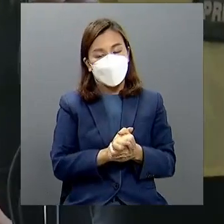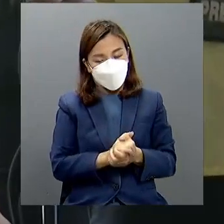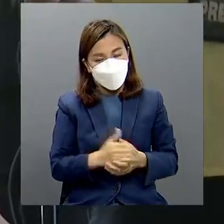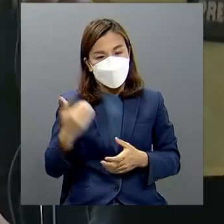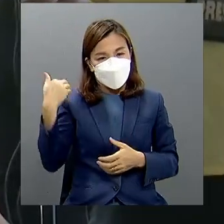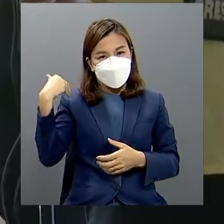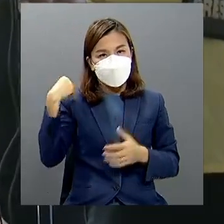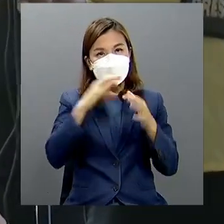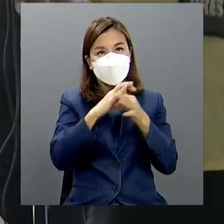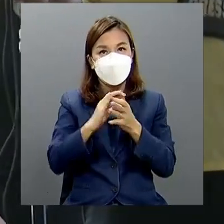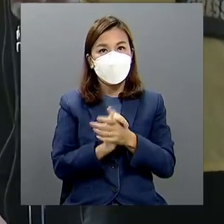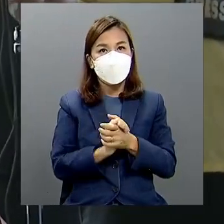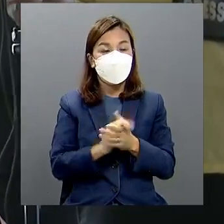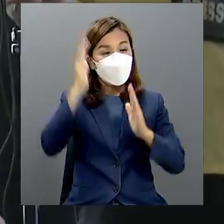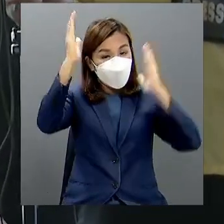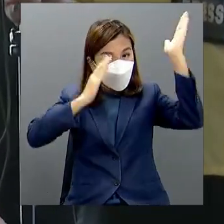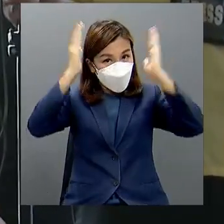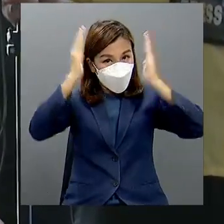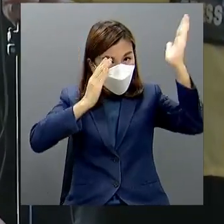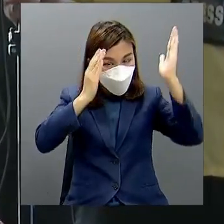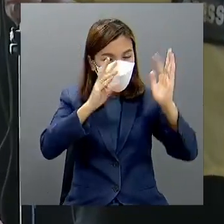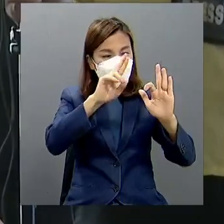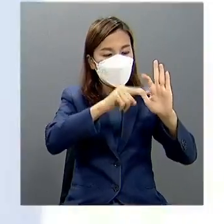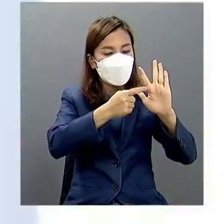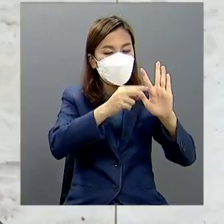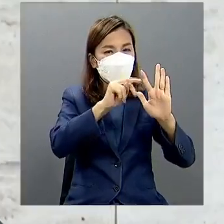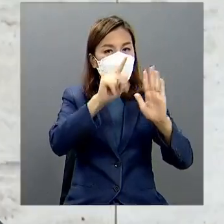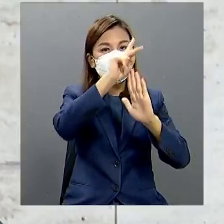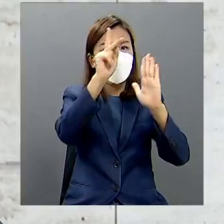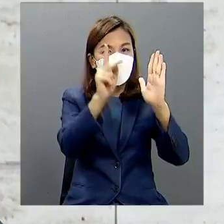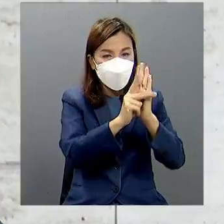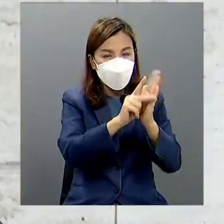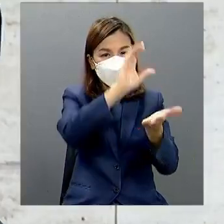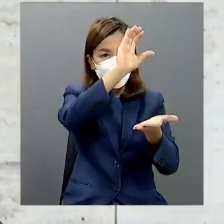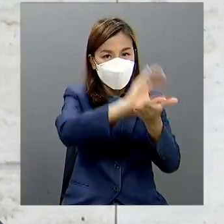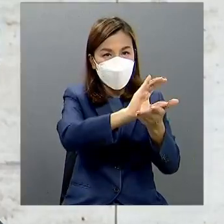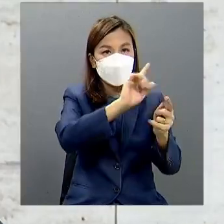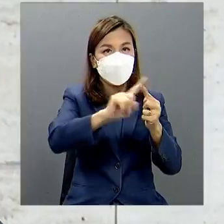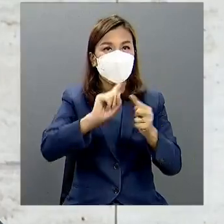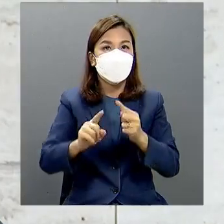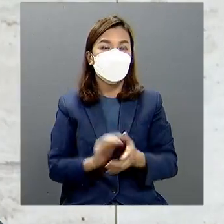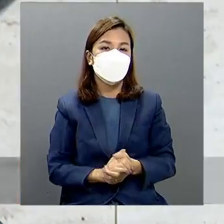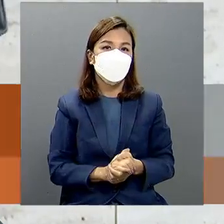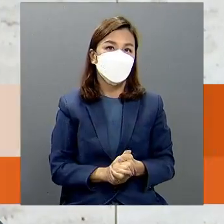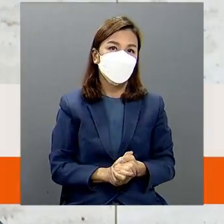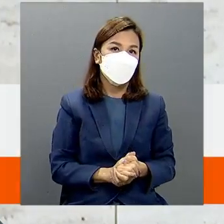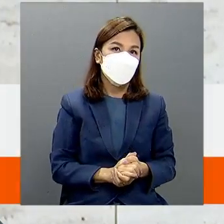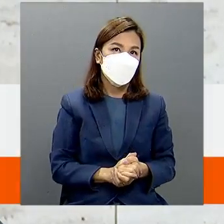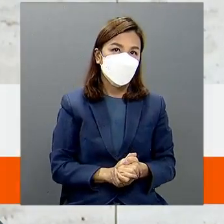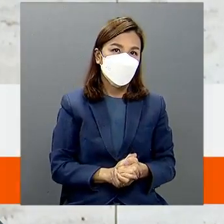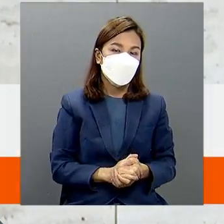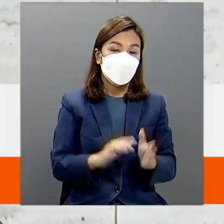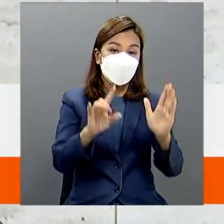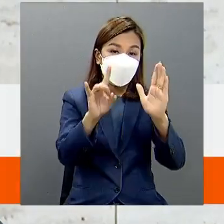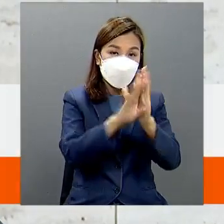วตไม่ไว้วางใจและก็การโหวตร่างกฎหมายงบประมาณค ่ะอย่างนี้เศรษฐกิจไทยก็มีจุดยืนว่ารั